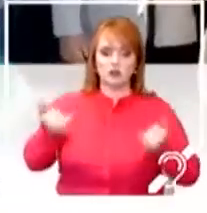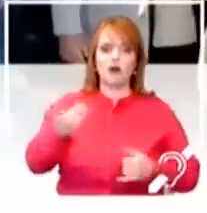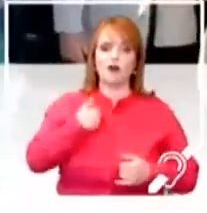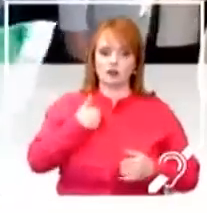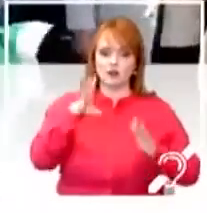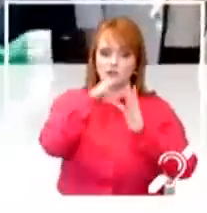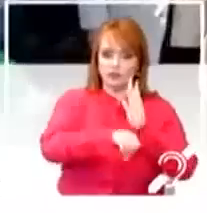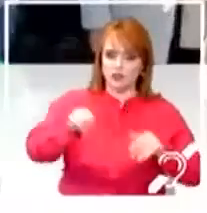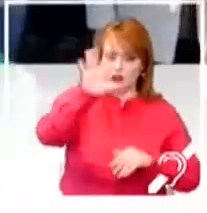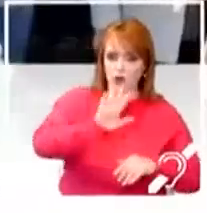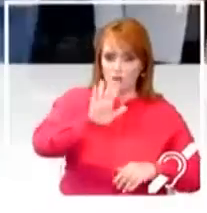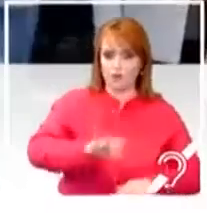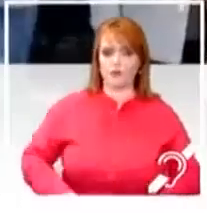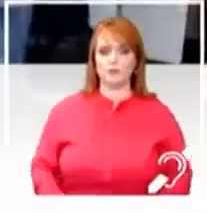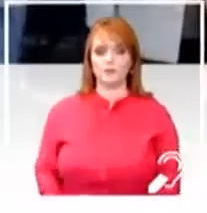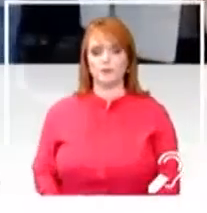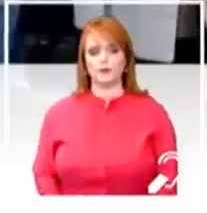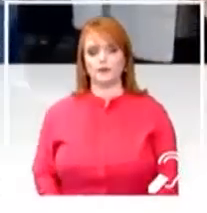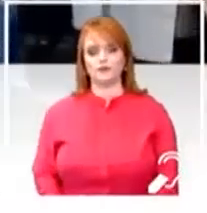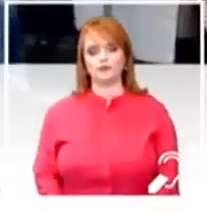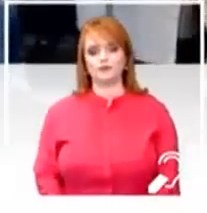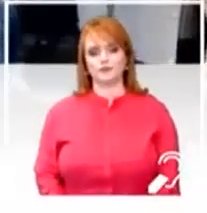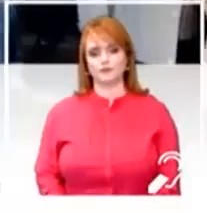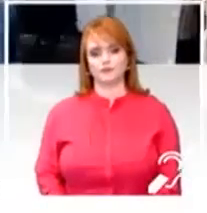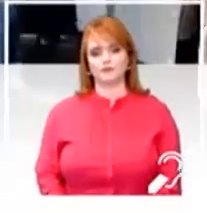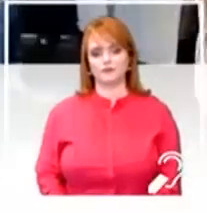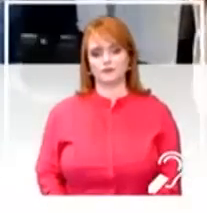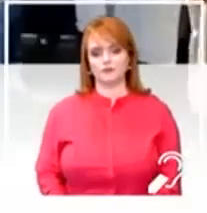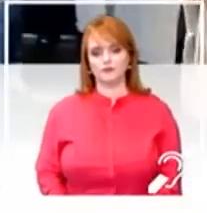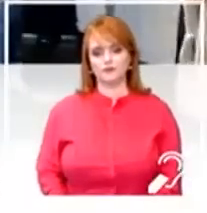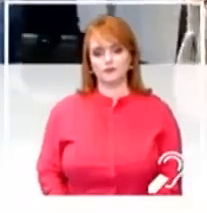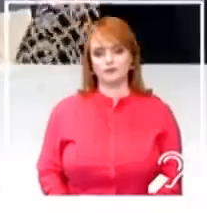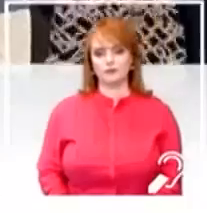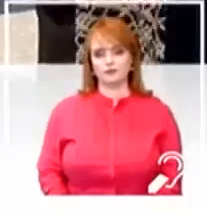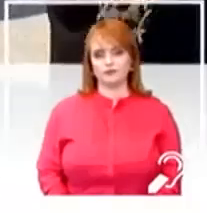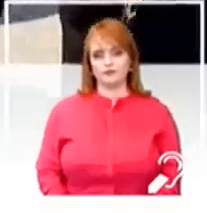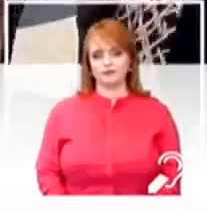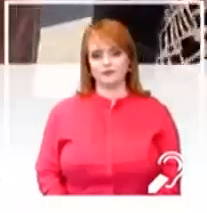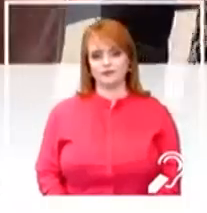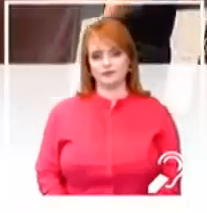facă parte din familia europeană. Pentru Telejurnal din Italia, Alberta Forgeri.